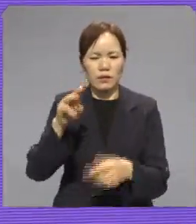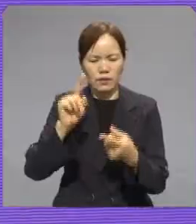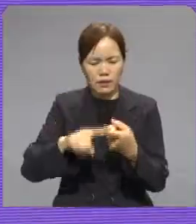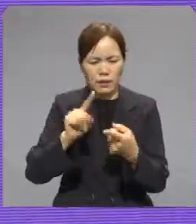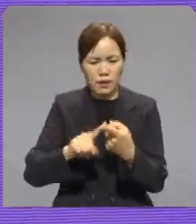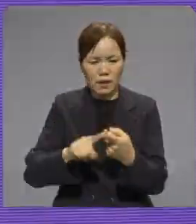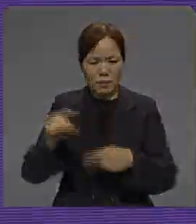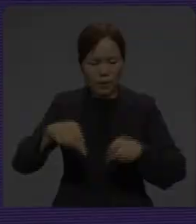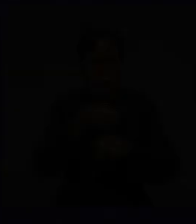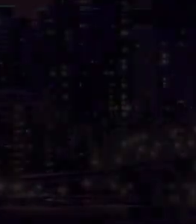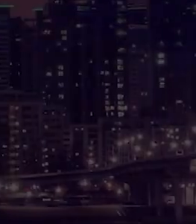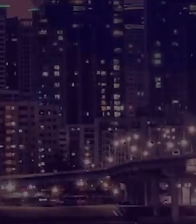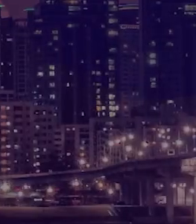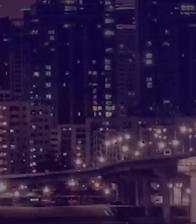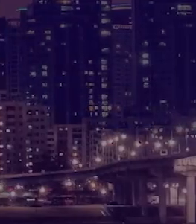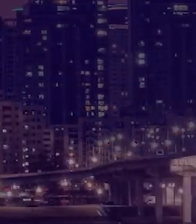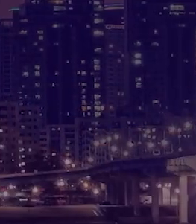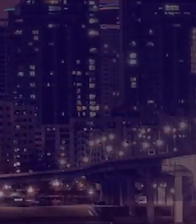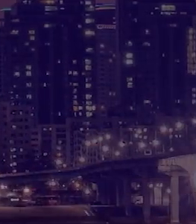강조했습니다